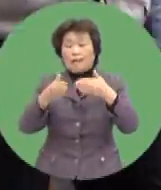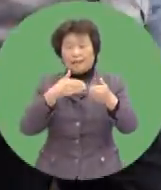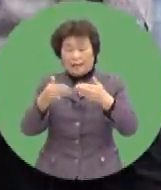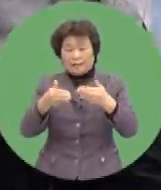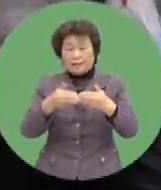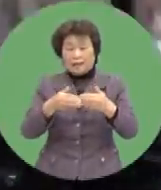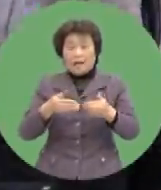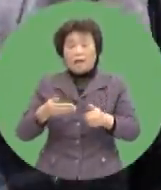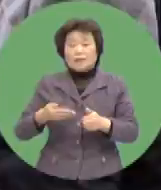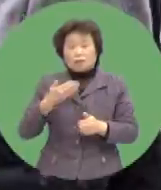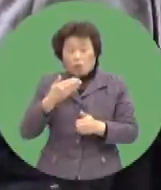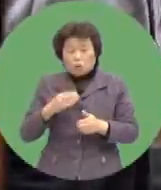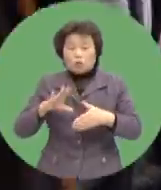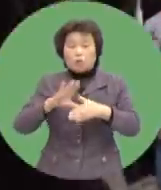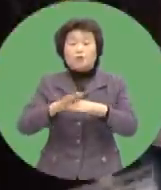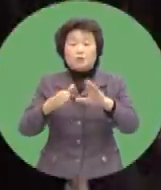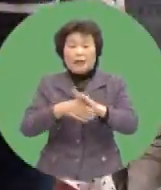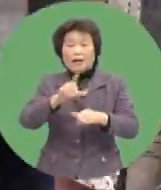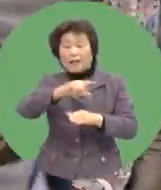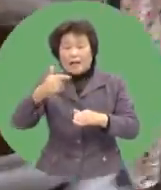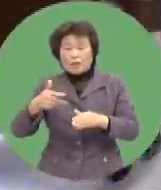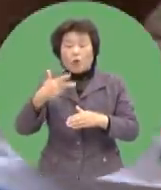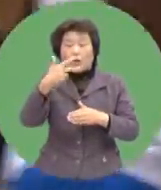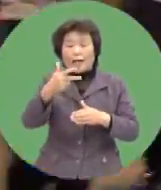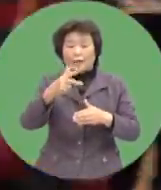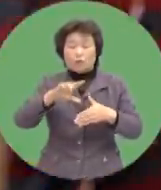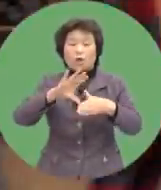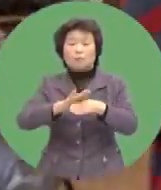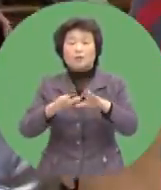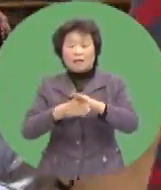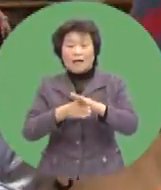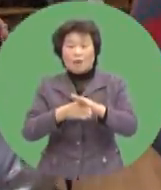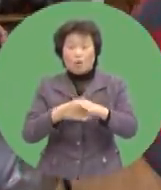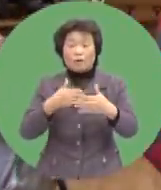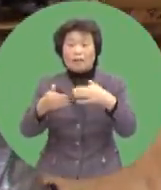や食文化など合わせて7つの阿波文化を体感しました。